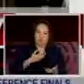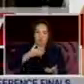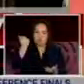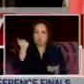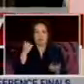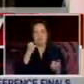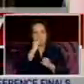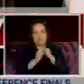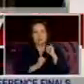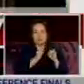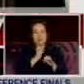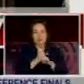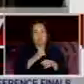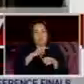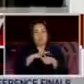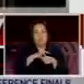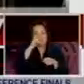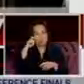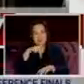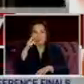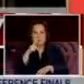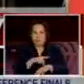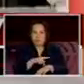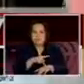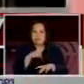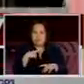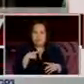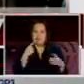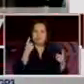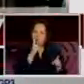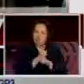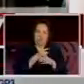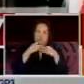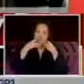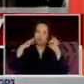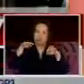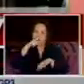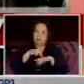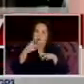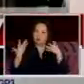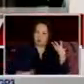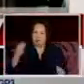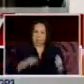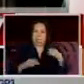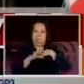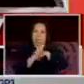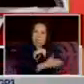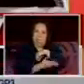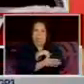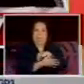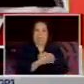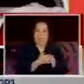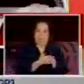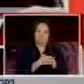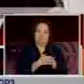campaign, because the Philippines, among others, has a reputation of being a corrupt country. Isip ng iba, kung corrupt ang bayan